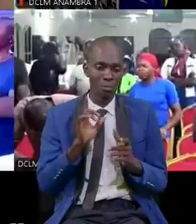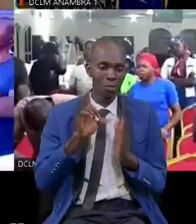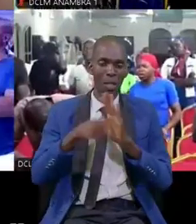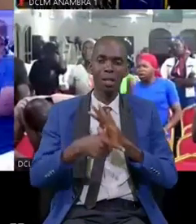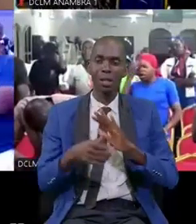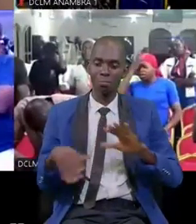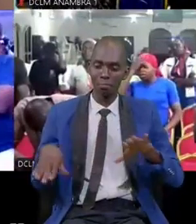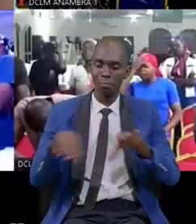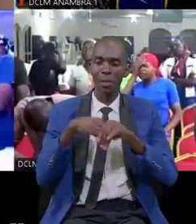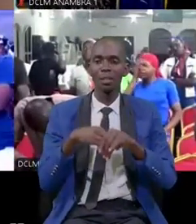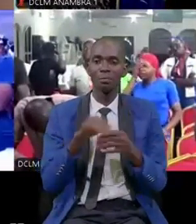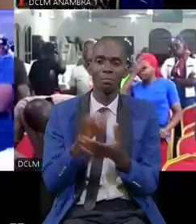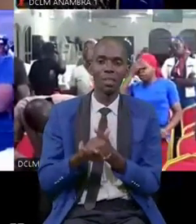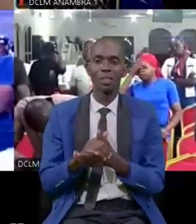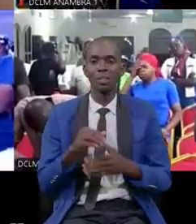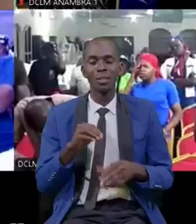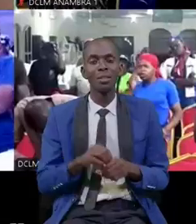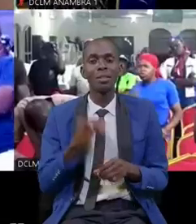Israël.